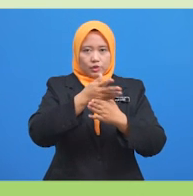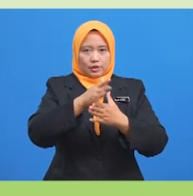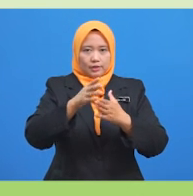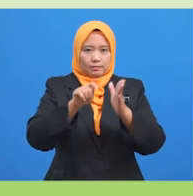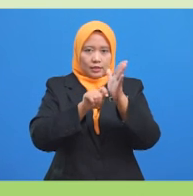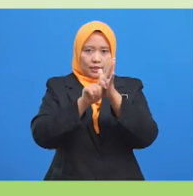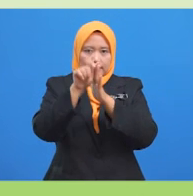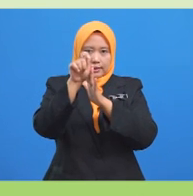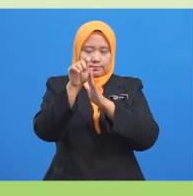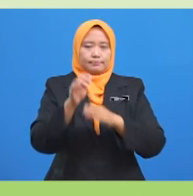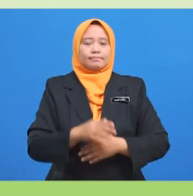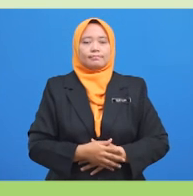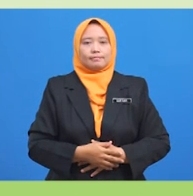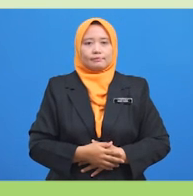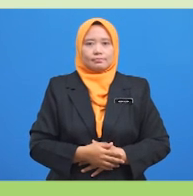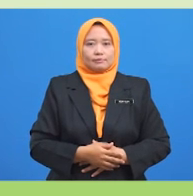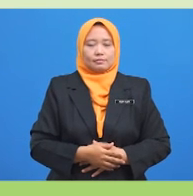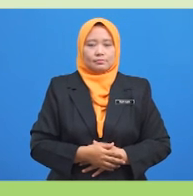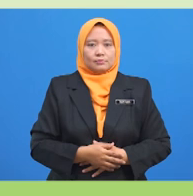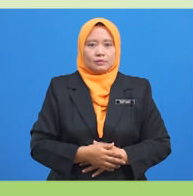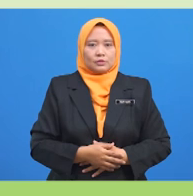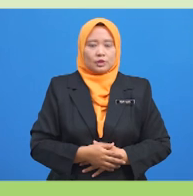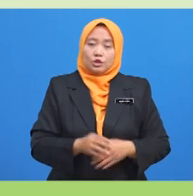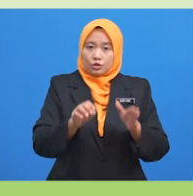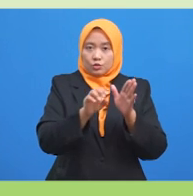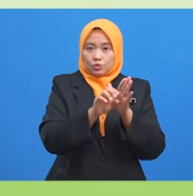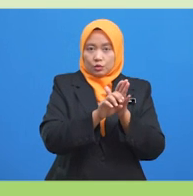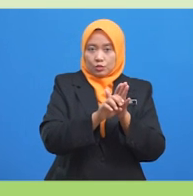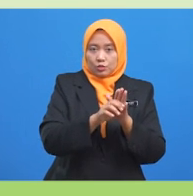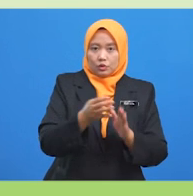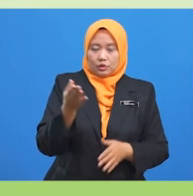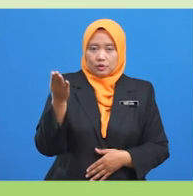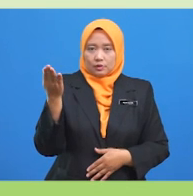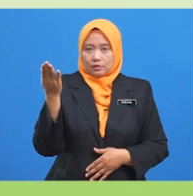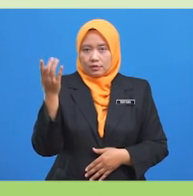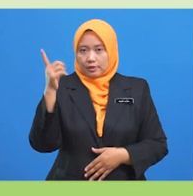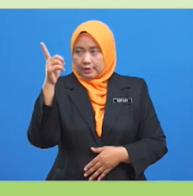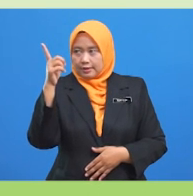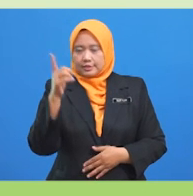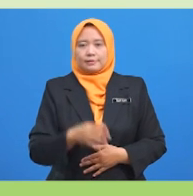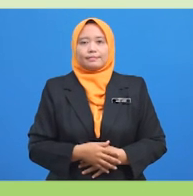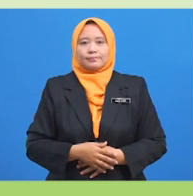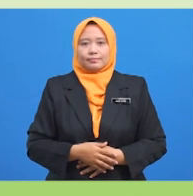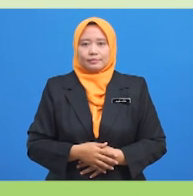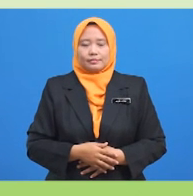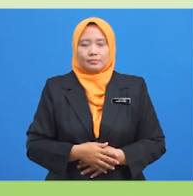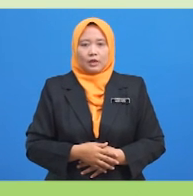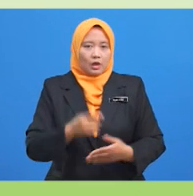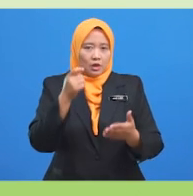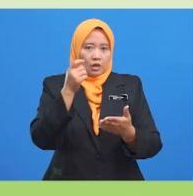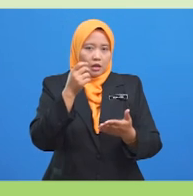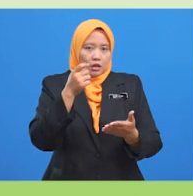meningkat. Berdasarkan contoh pada paparan, harga seunit beg ialah